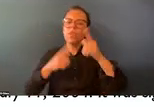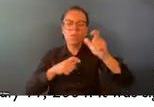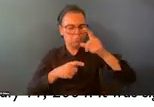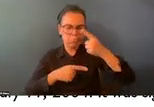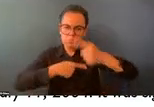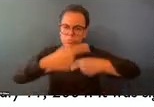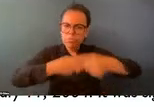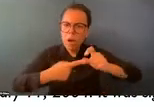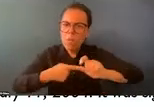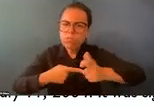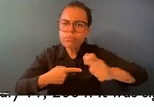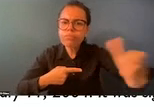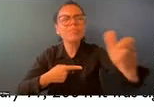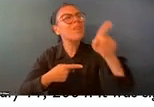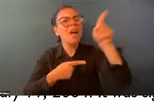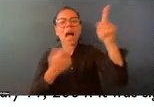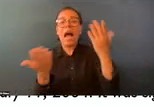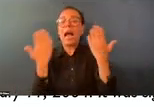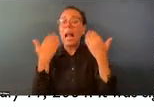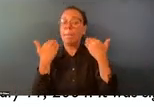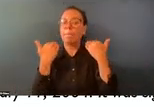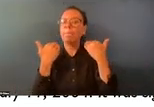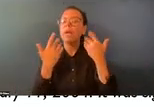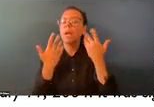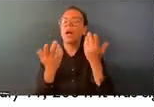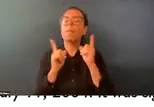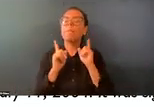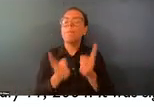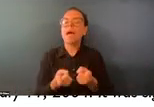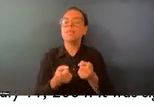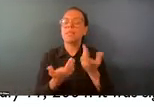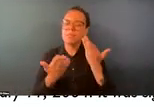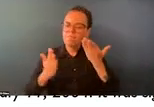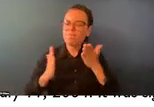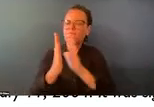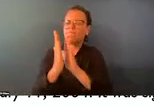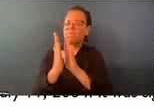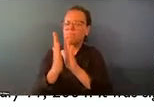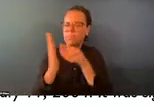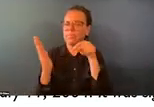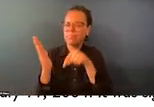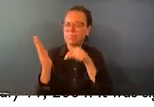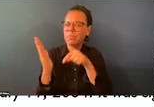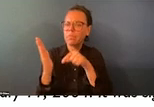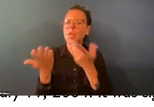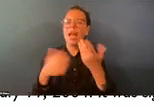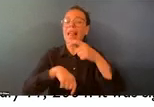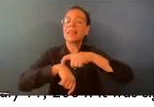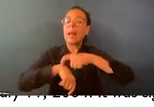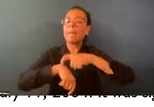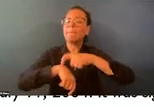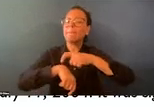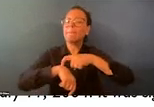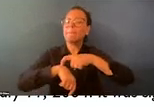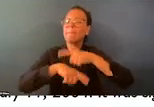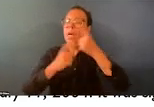все познается в тех моментах, когда мы начинаем свой путь в эту жизнь. Если мы с